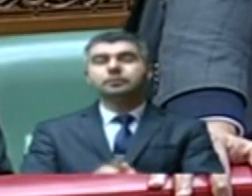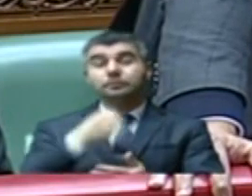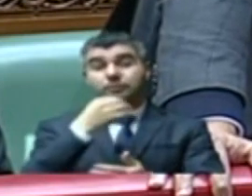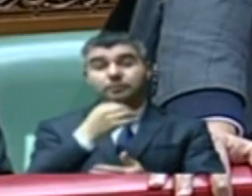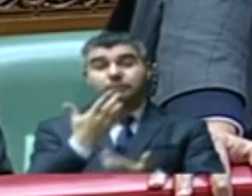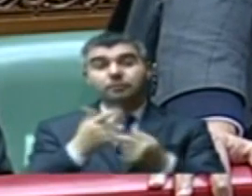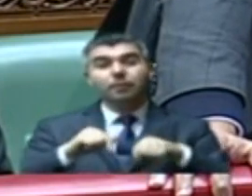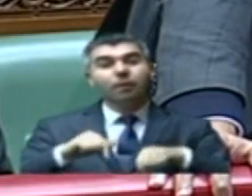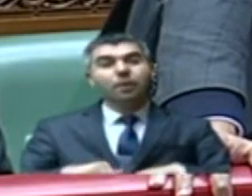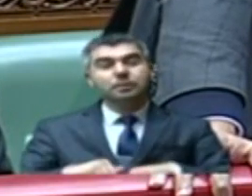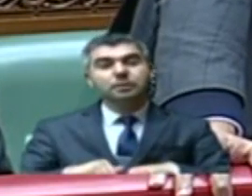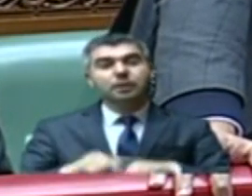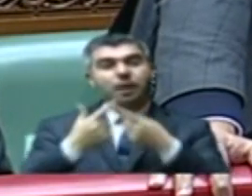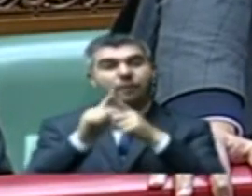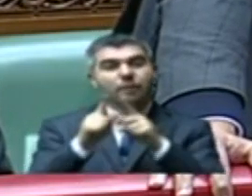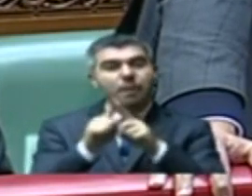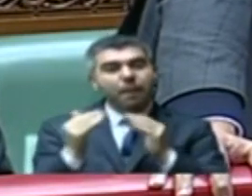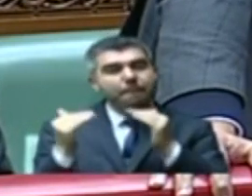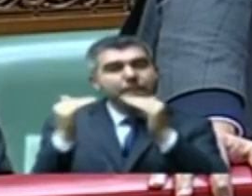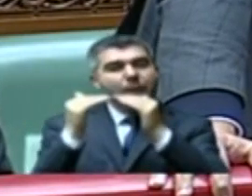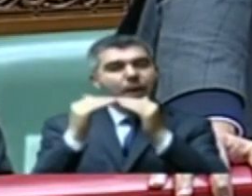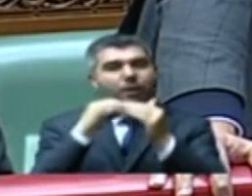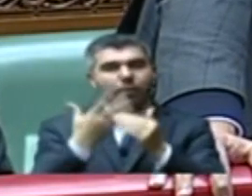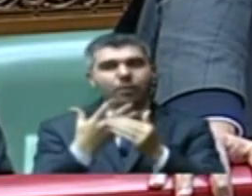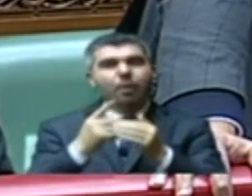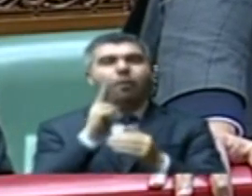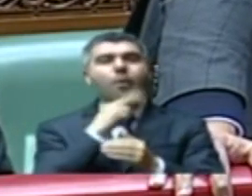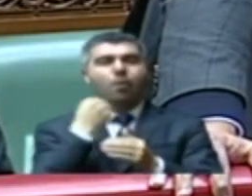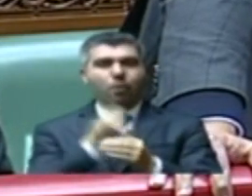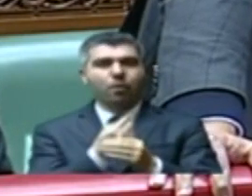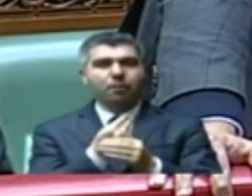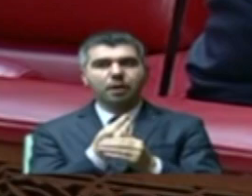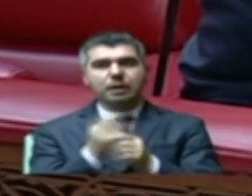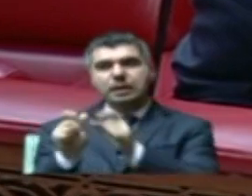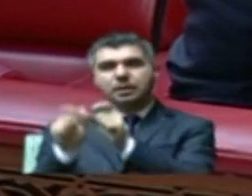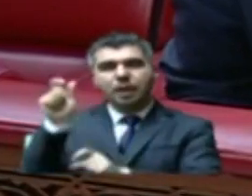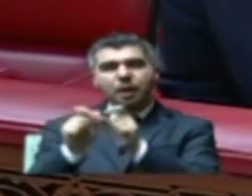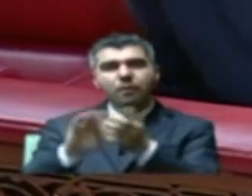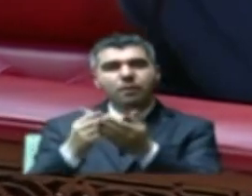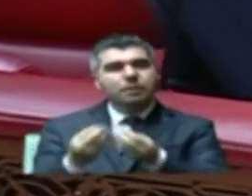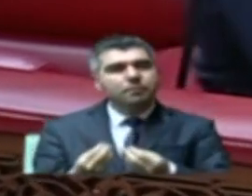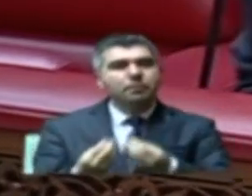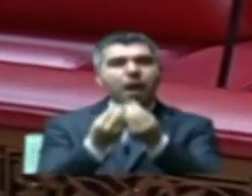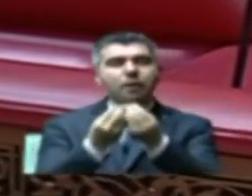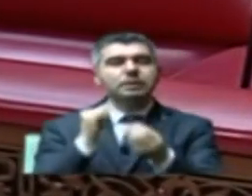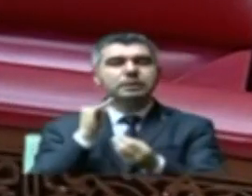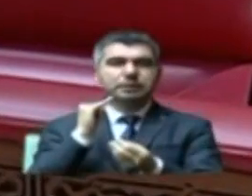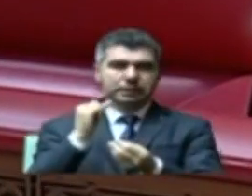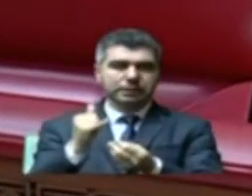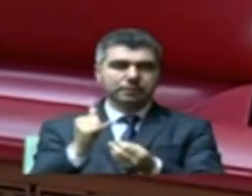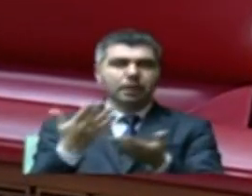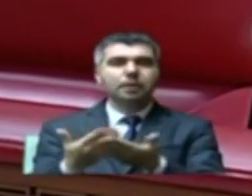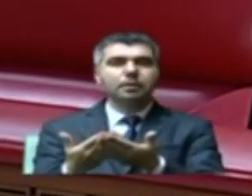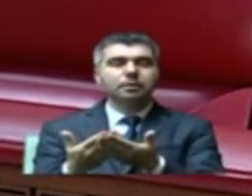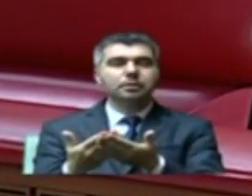تخلقوا واحد الحبل ديال الثقه بين المواطن وبين الحكومه، انتم كحكومه انكم تثقوا خصكم تخلقوا